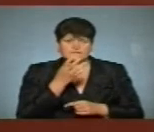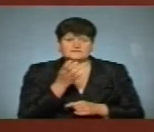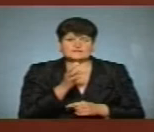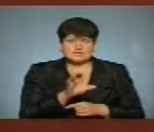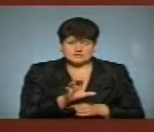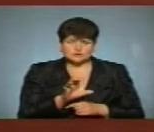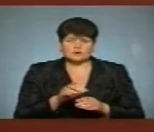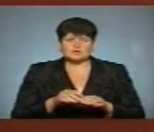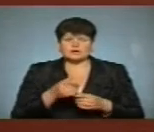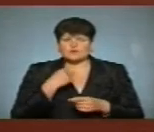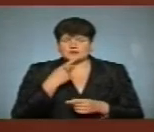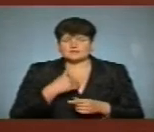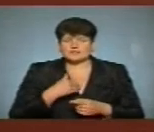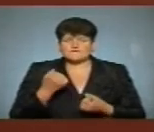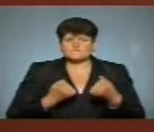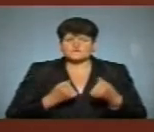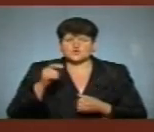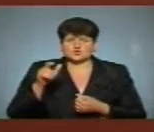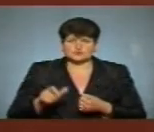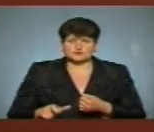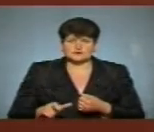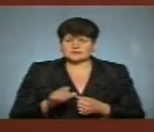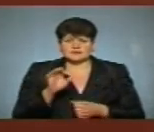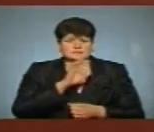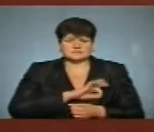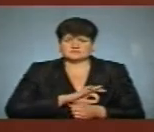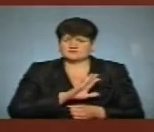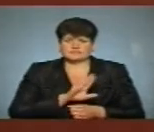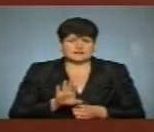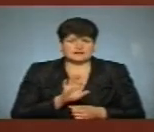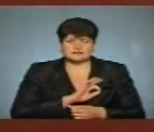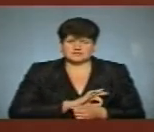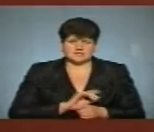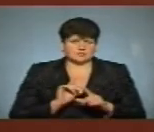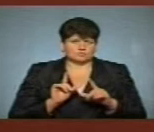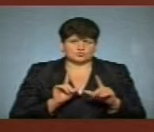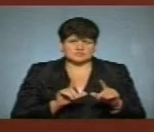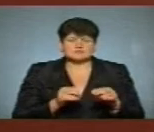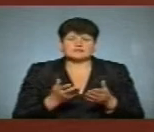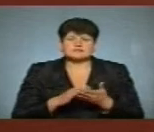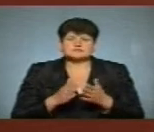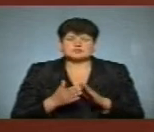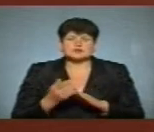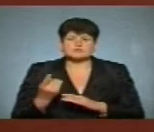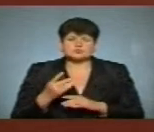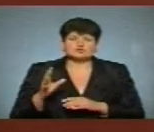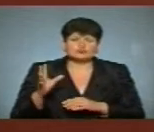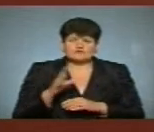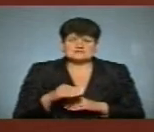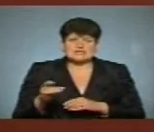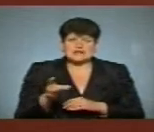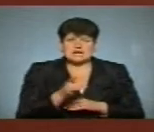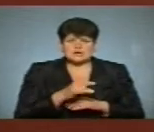Як повідомляли нам водії, нерентабельними поки що є поїздки. Яка ситуація в області? Чи до всіх загалом